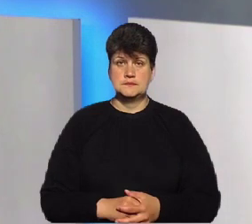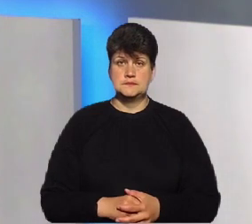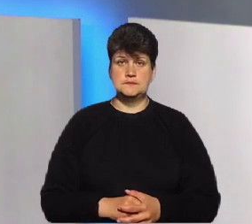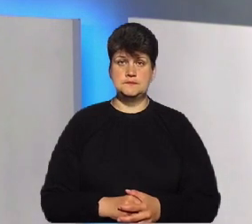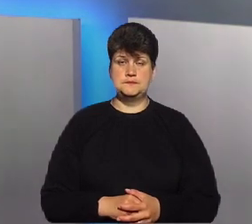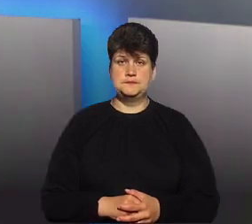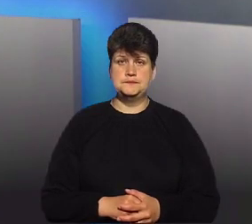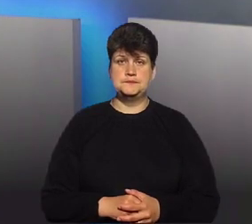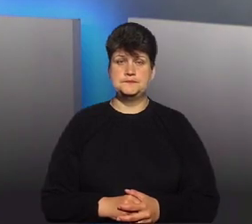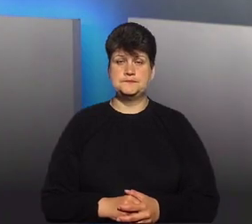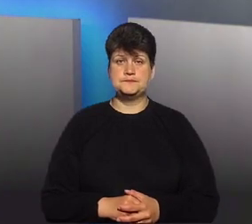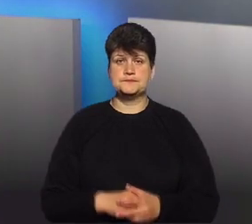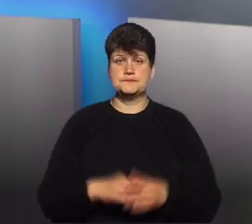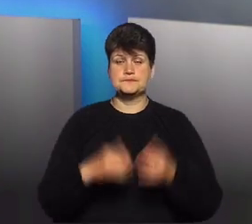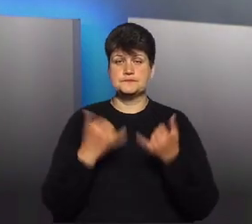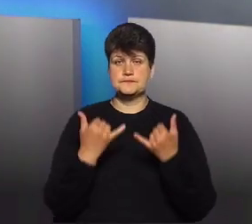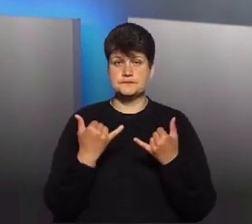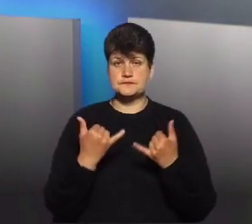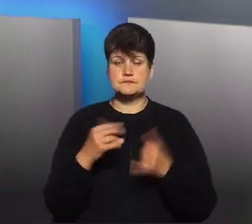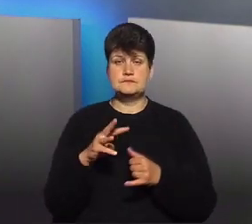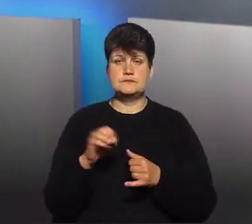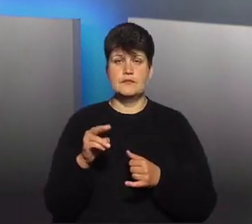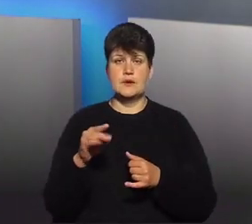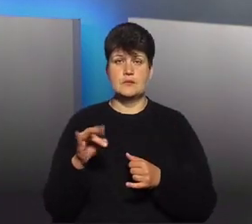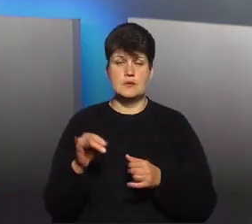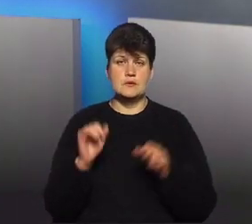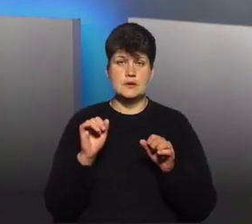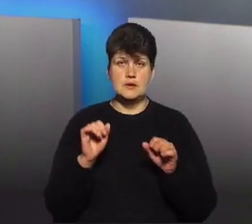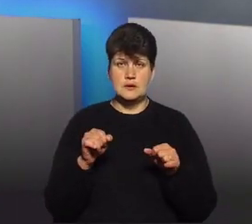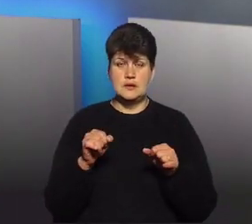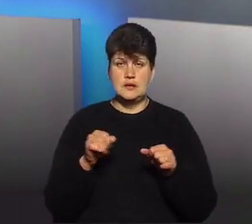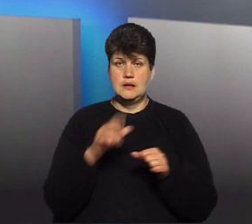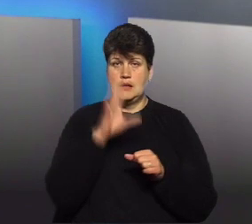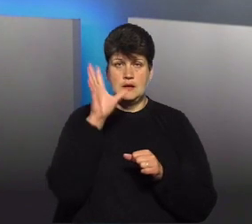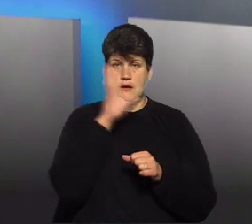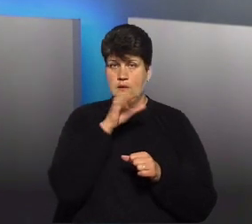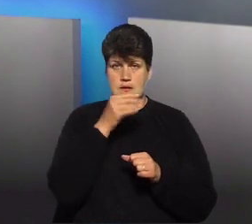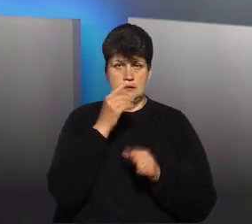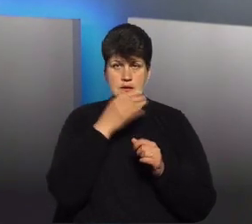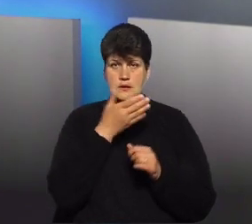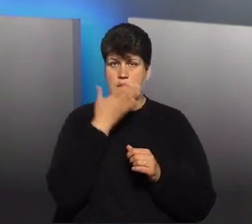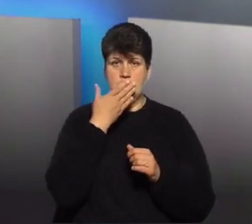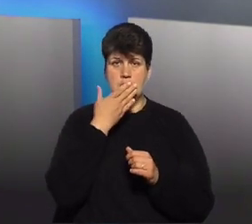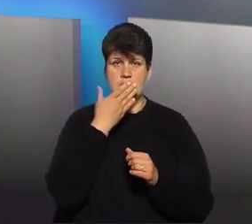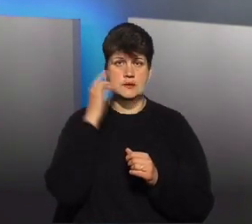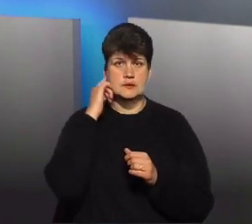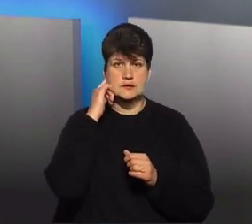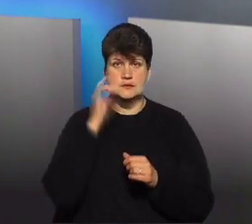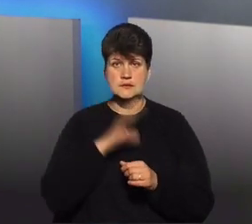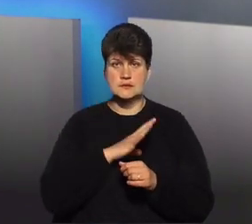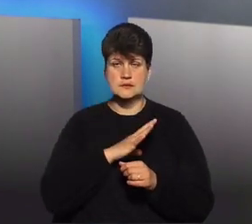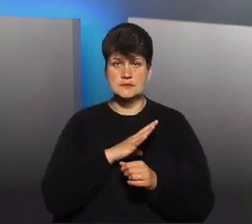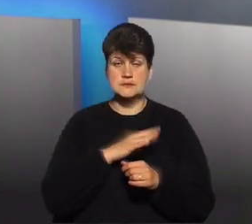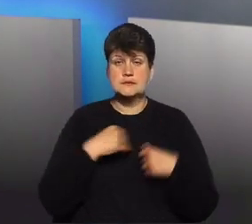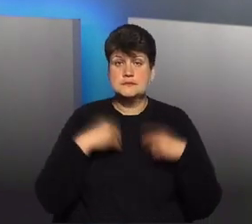за меморандум сьогоднішній, можливо, я десь виходив і не все чув. Вчора, я не знаю, не можу